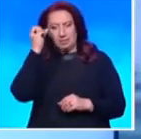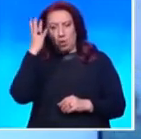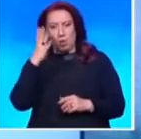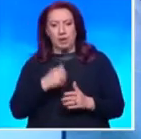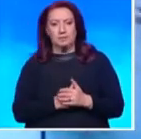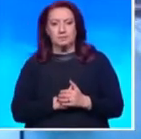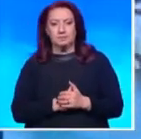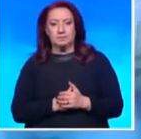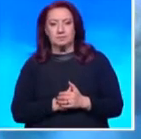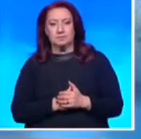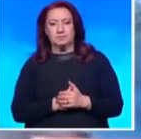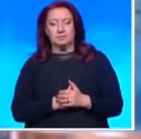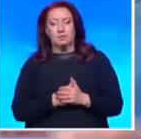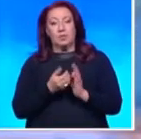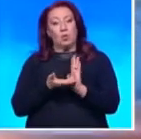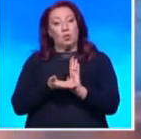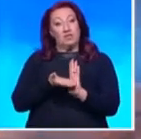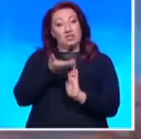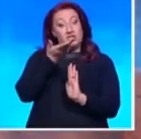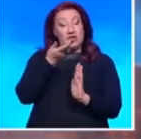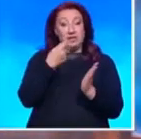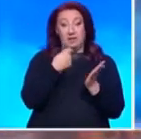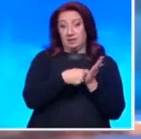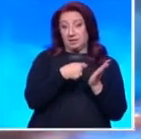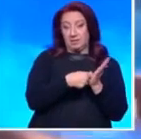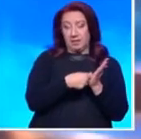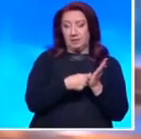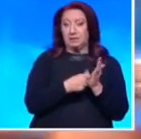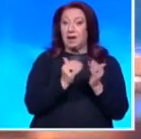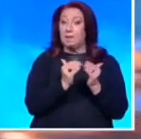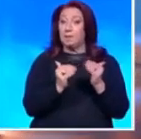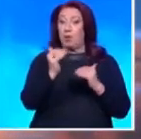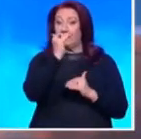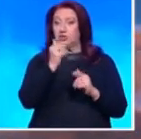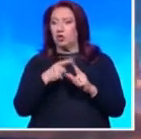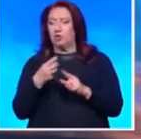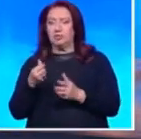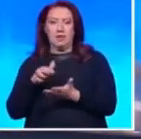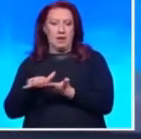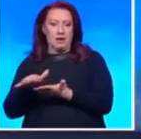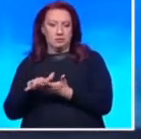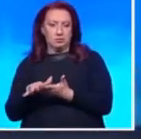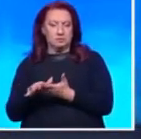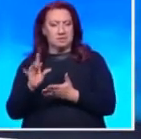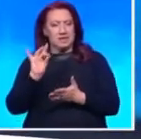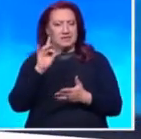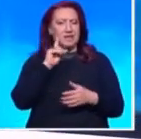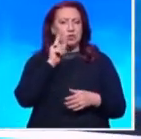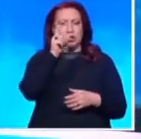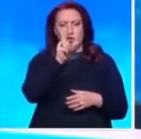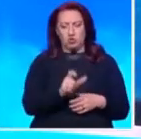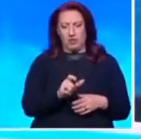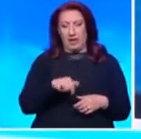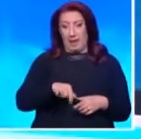Ръстът на доходите изпреварва с малко този на разходите, показват данните на националната статистика. Общият доход средно на човек от домакинството за първото